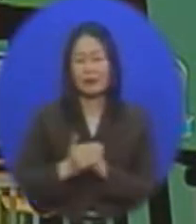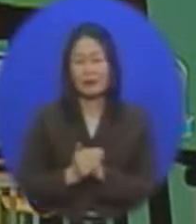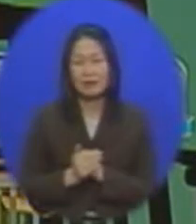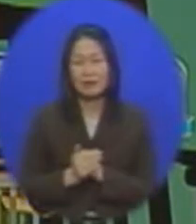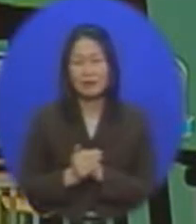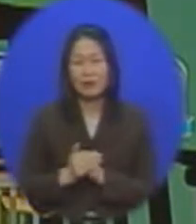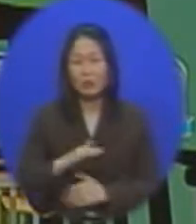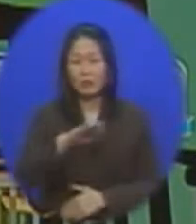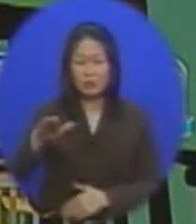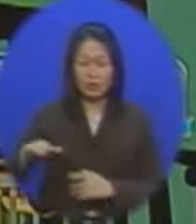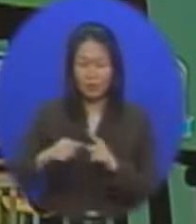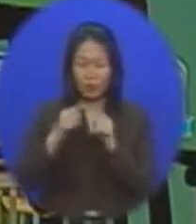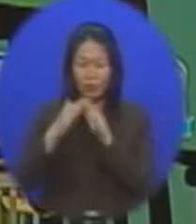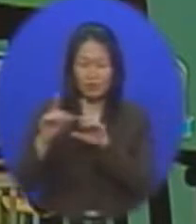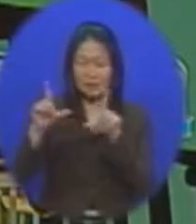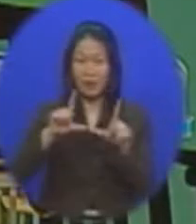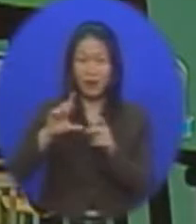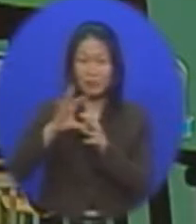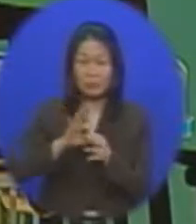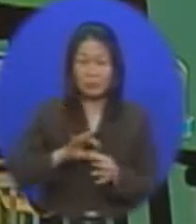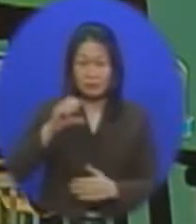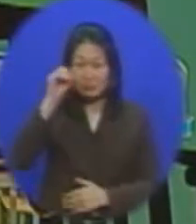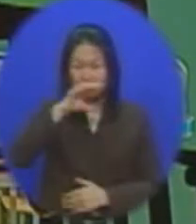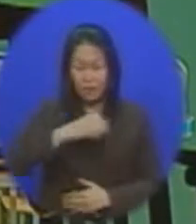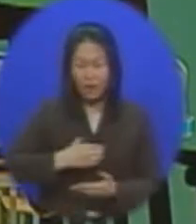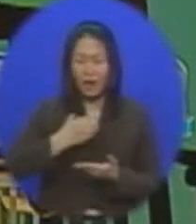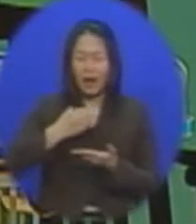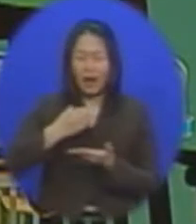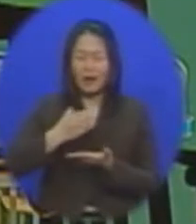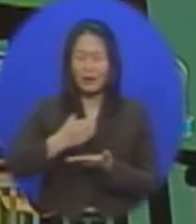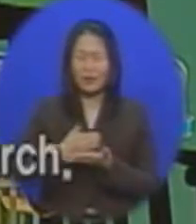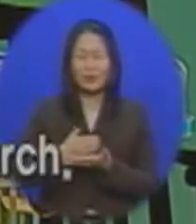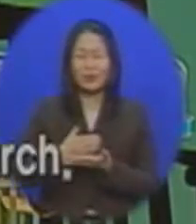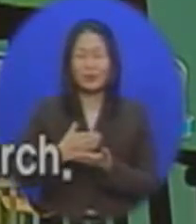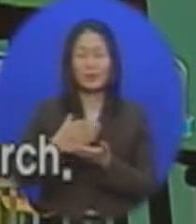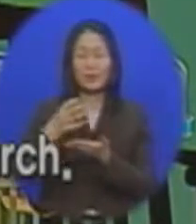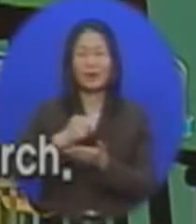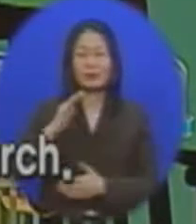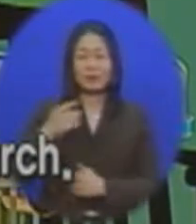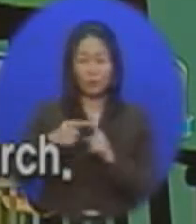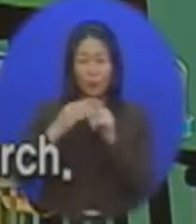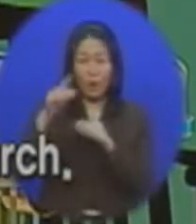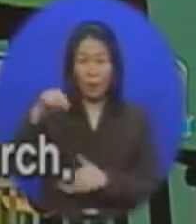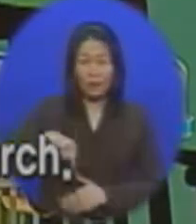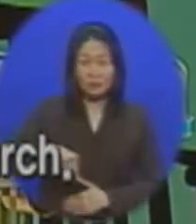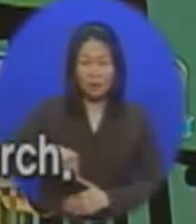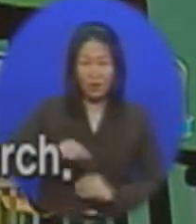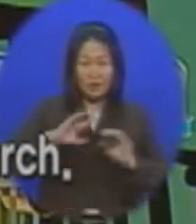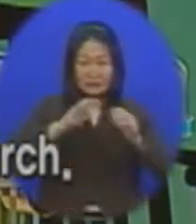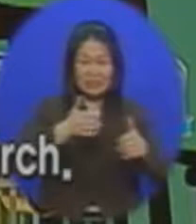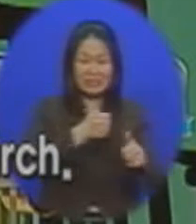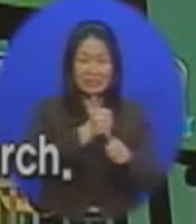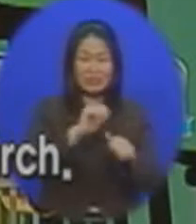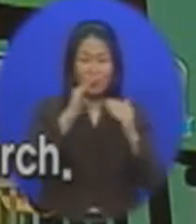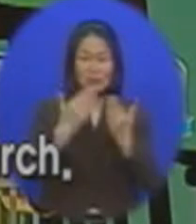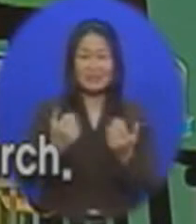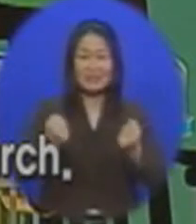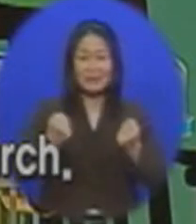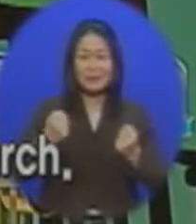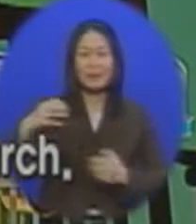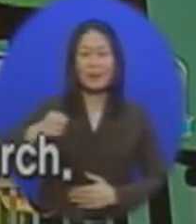우리가 교회 생활 하면서 그냥 감동을 받아요 교회 와서 세상이 길 모든 힘을 얻고